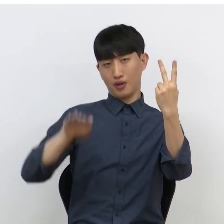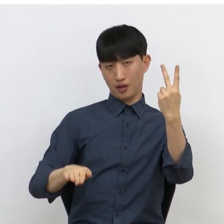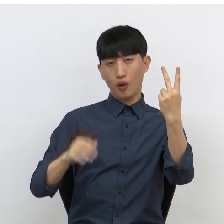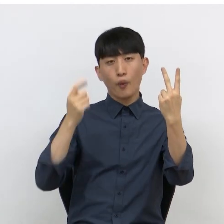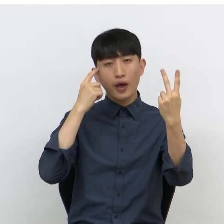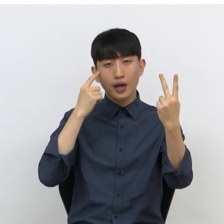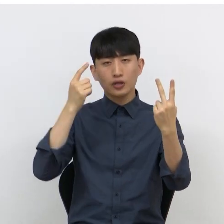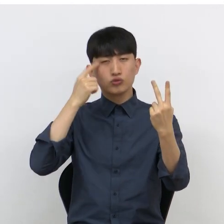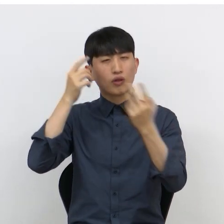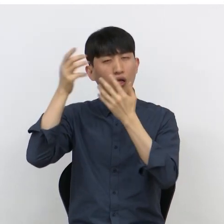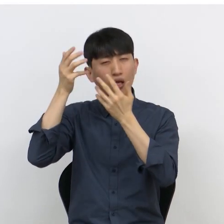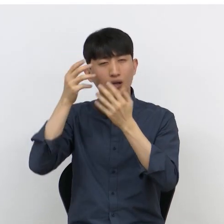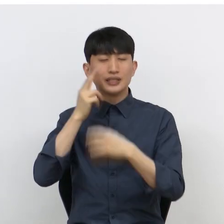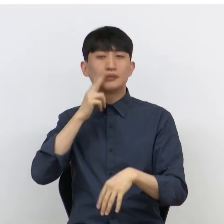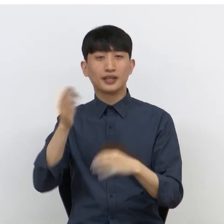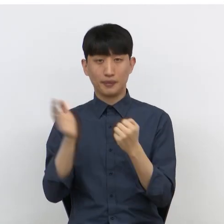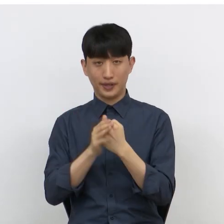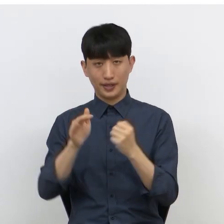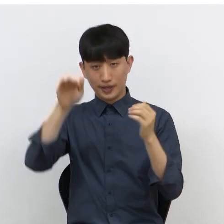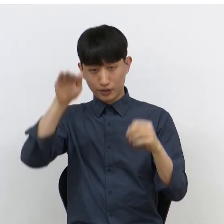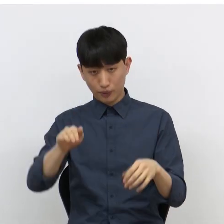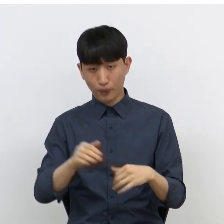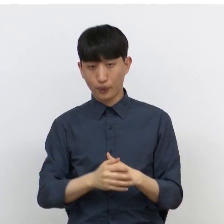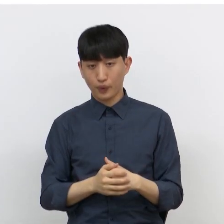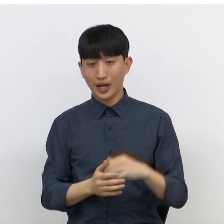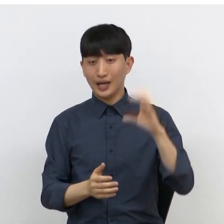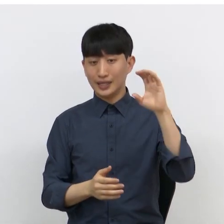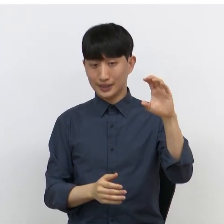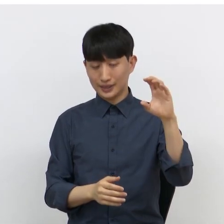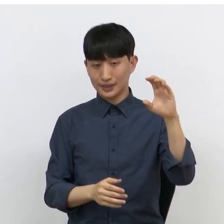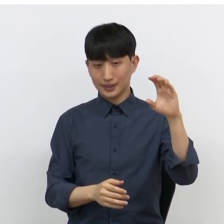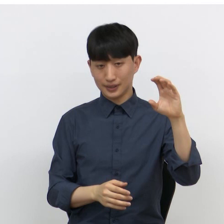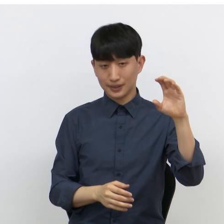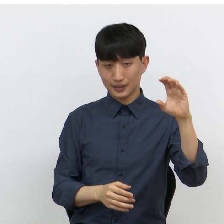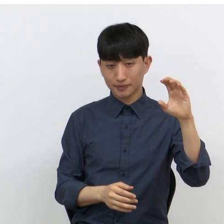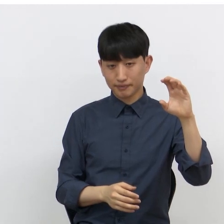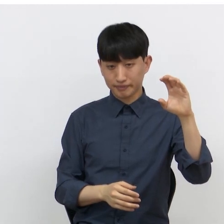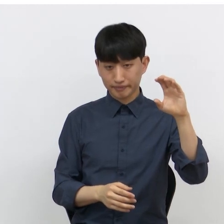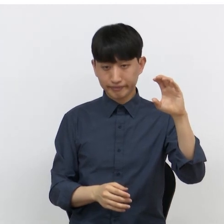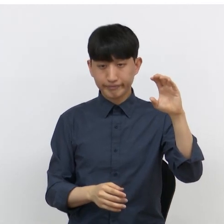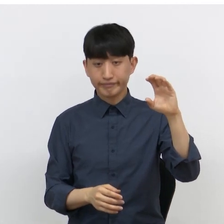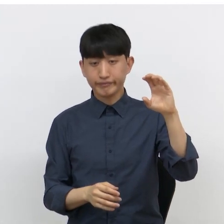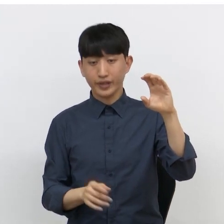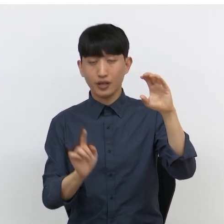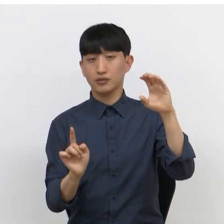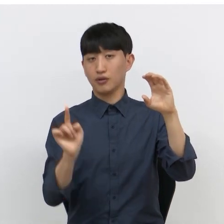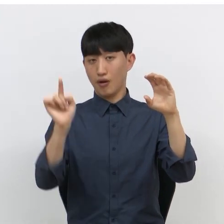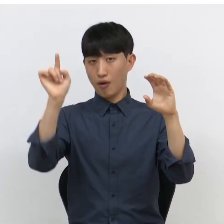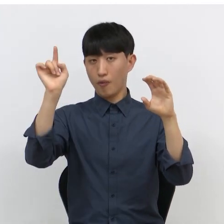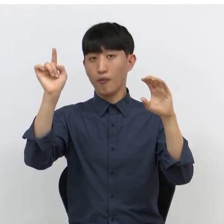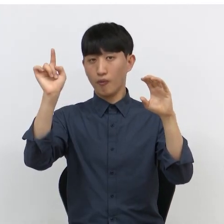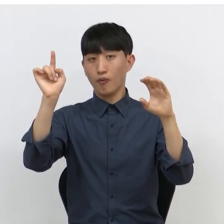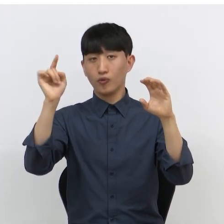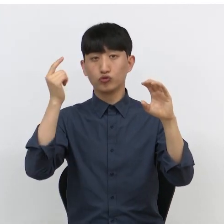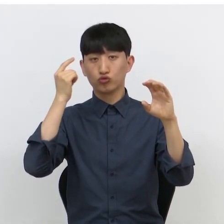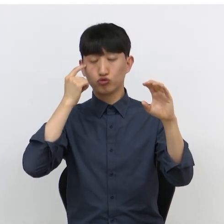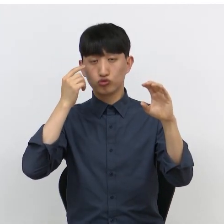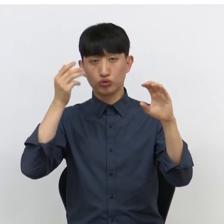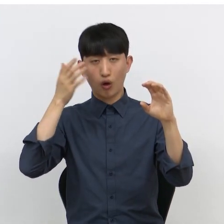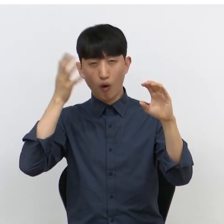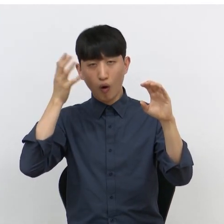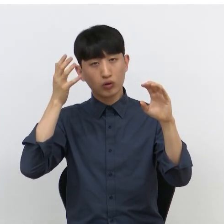되게 심했으니까. 그리고 C레벨은 반면에 PW를 낮추게 되면 C레벨을 조금 더 올려도 눈떨림이 없거든요.